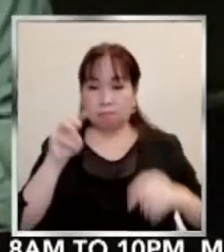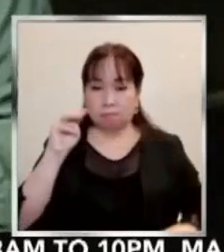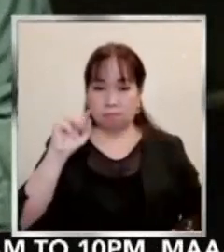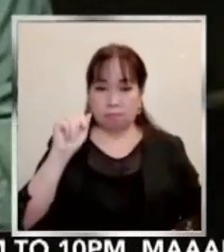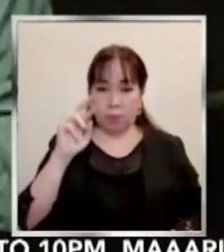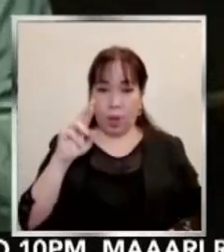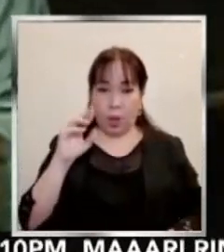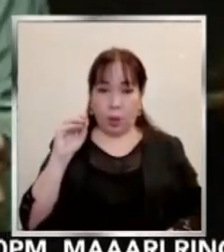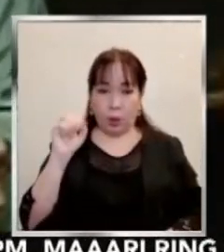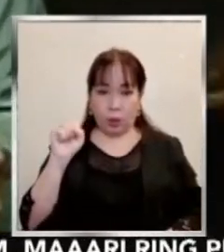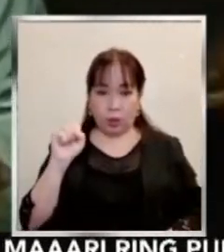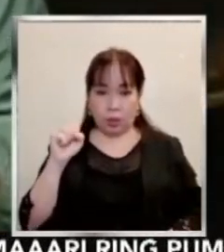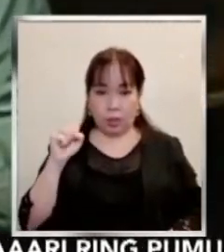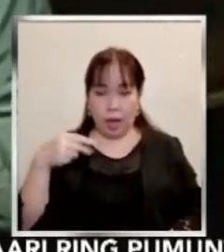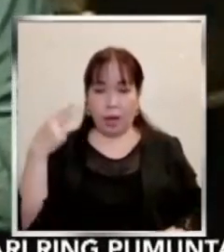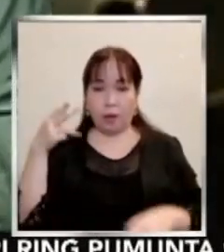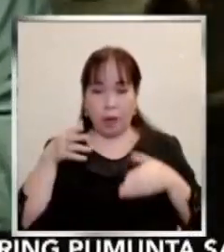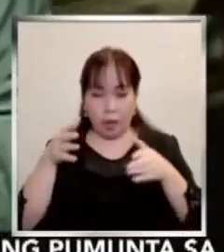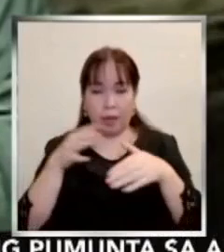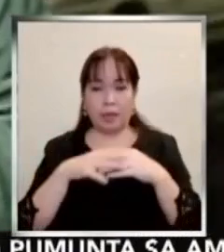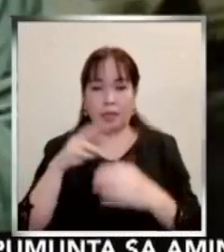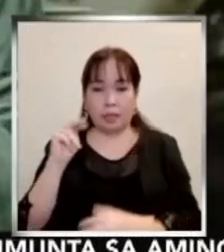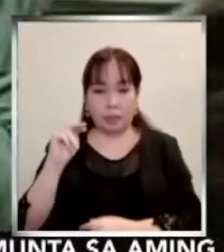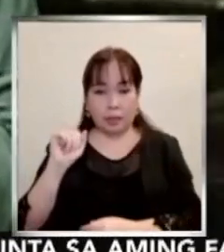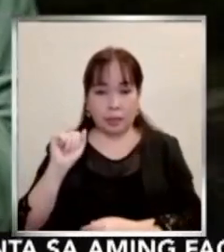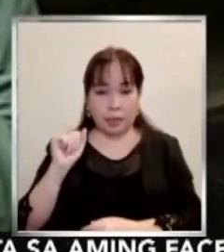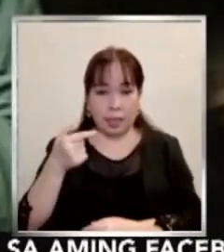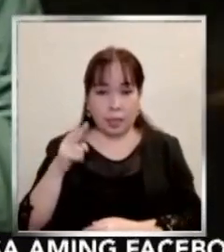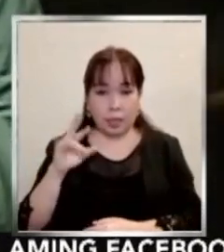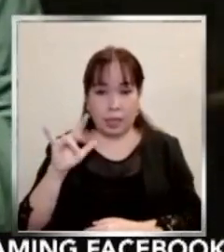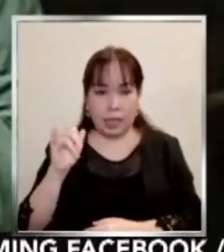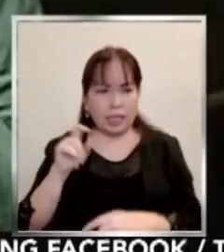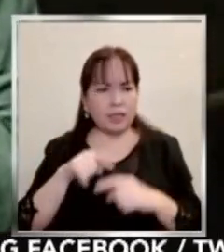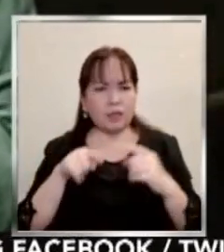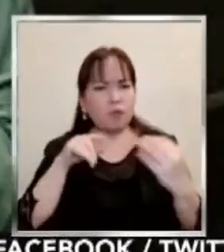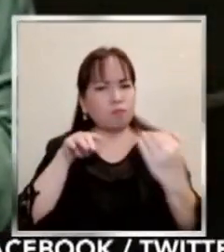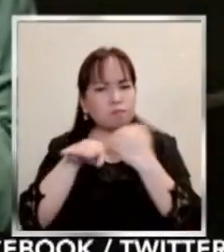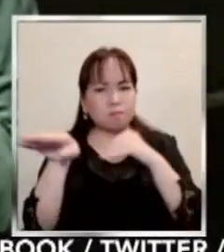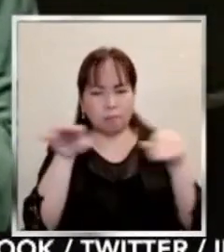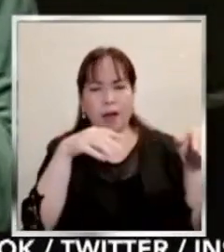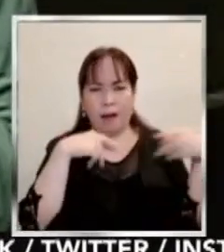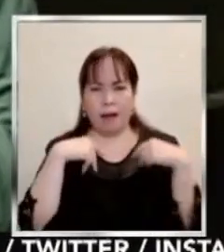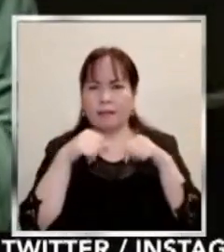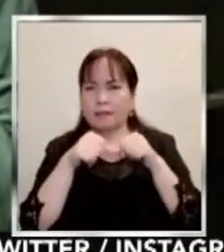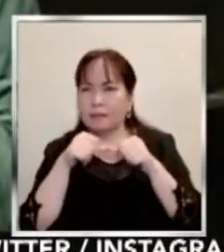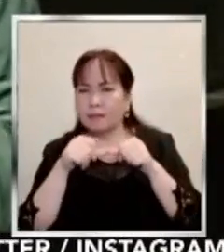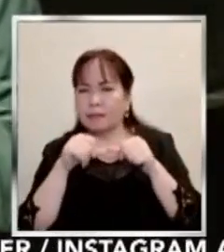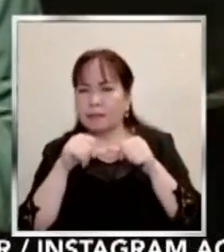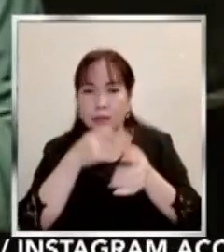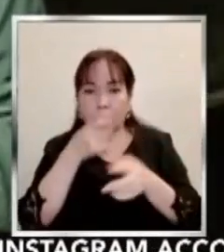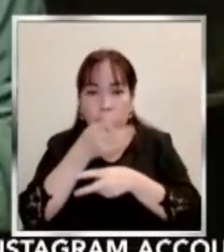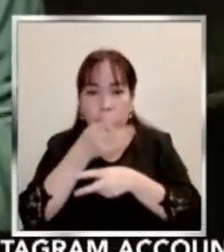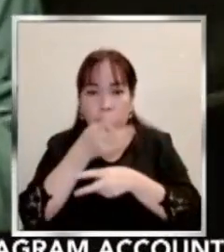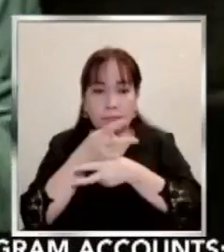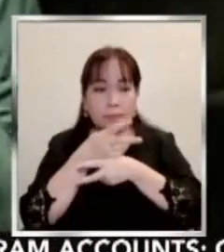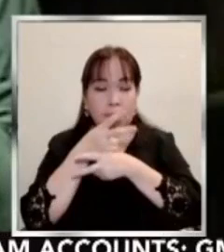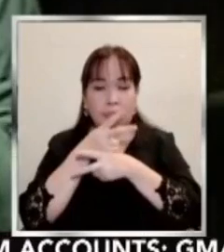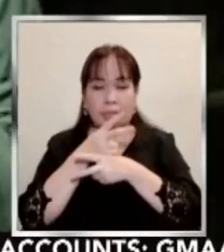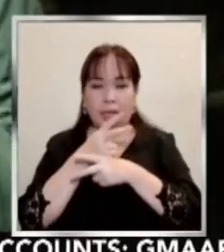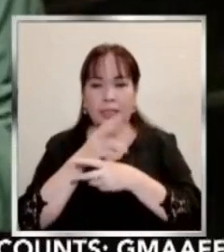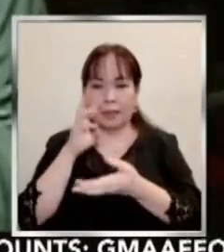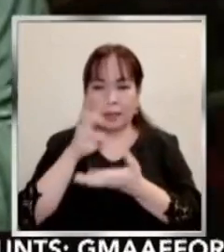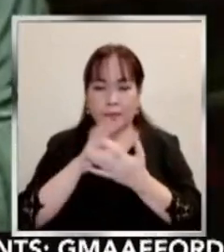dyan ang ilang daanan dito sa Baguio City. Patuloy naman ang monitoring ng City Disaster Risk Reduction